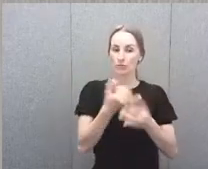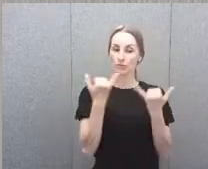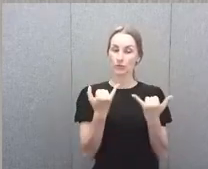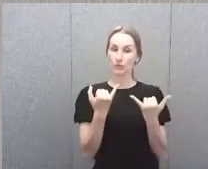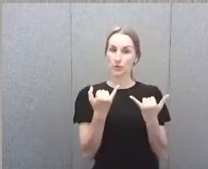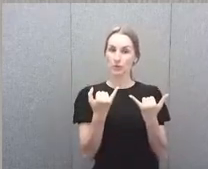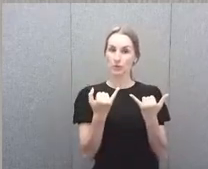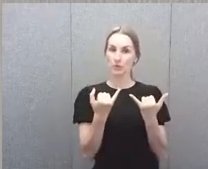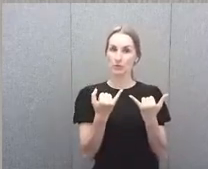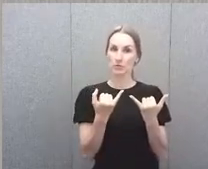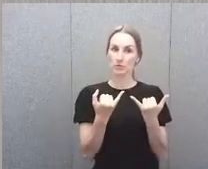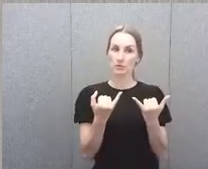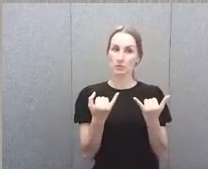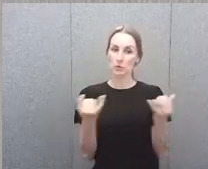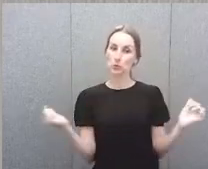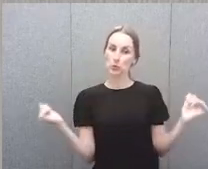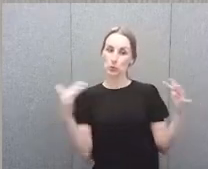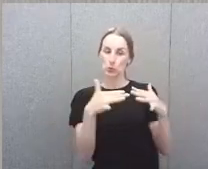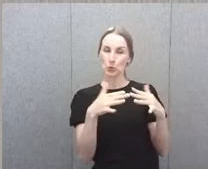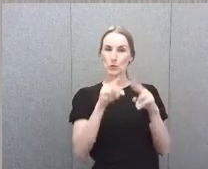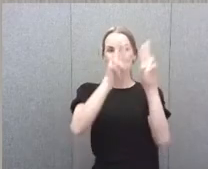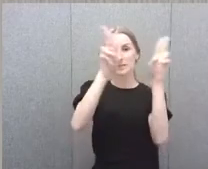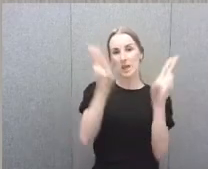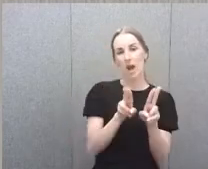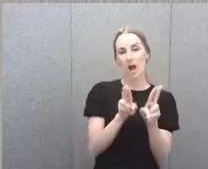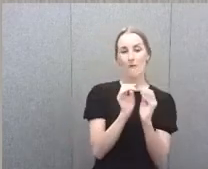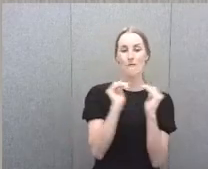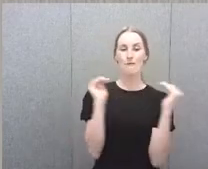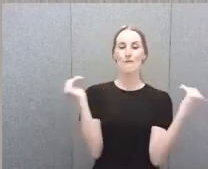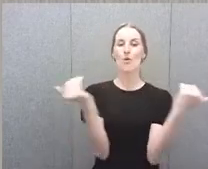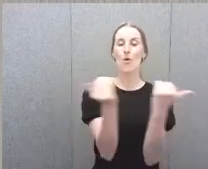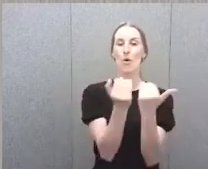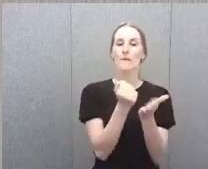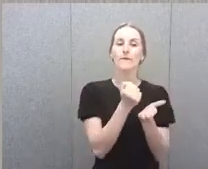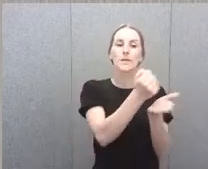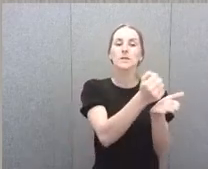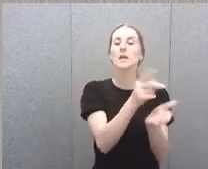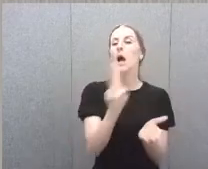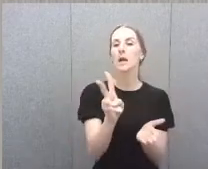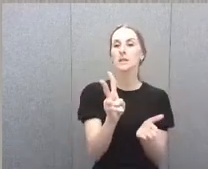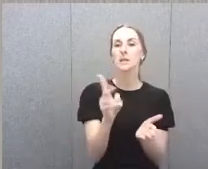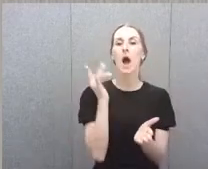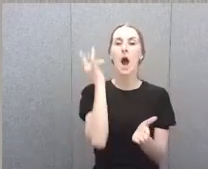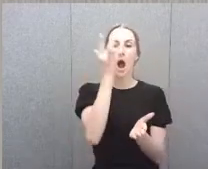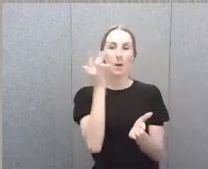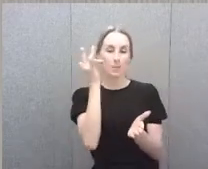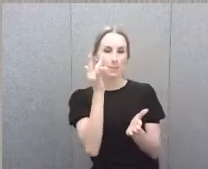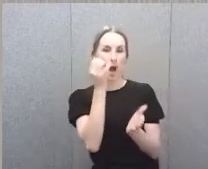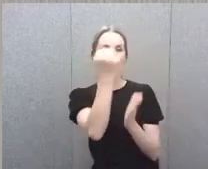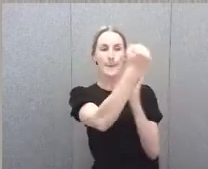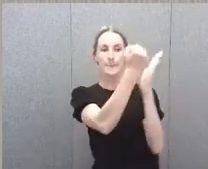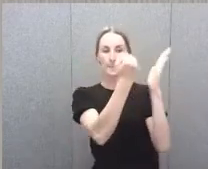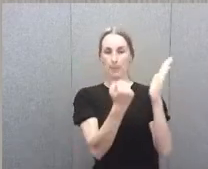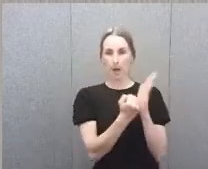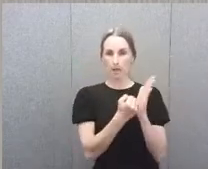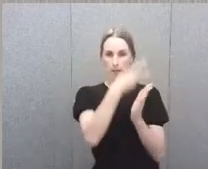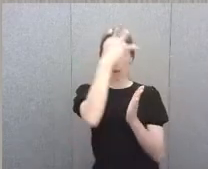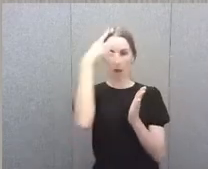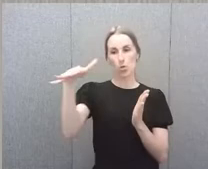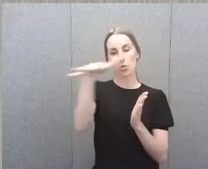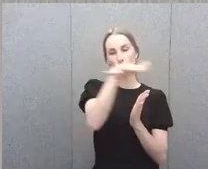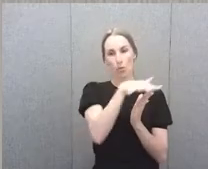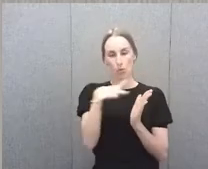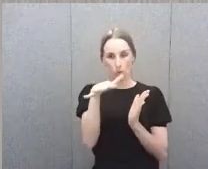Проект, который нас сегодня объединил в международном форуме, финансируется посольством США в Литве,